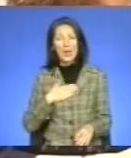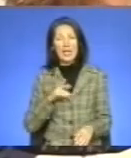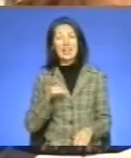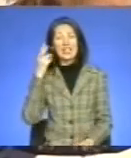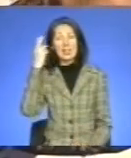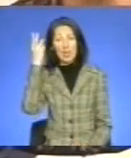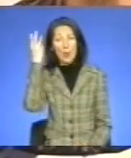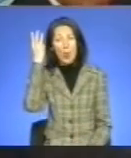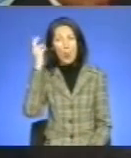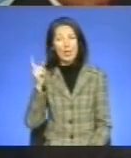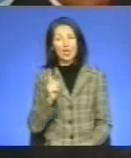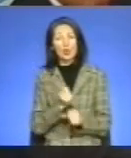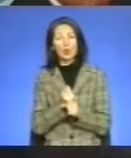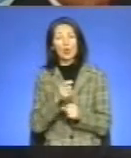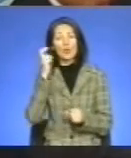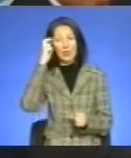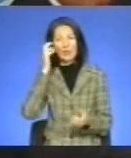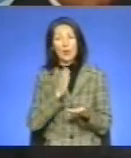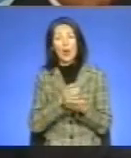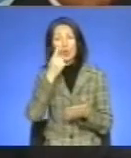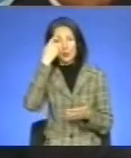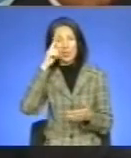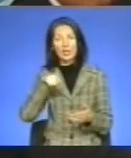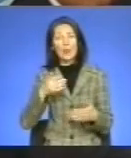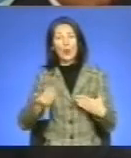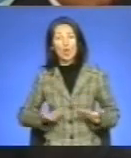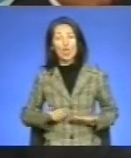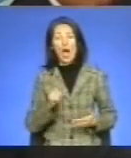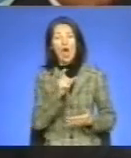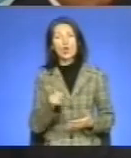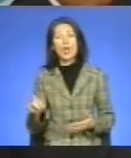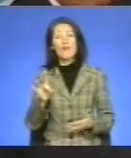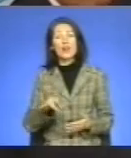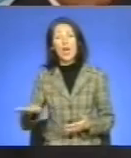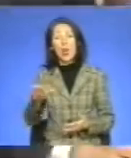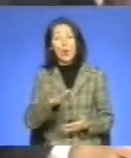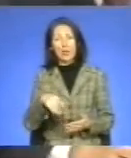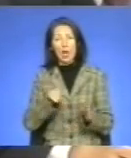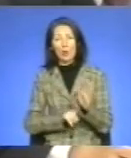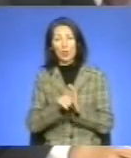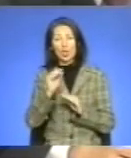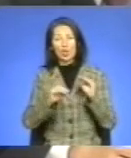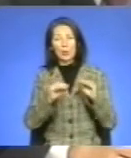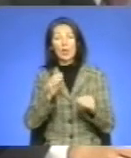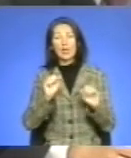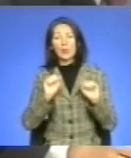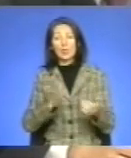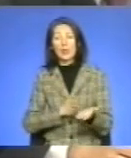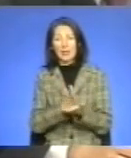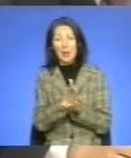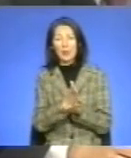Києві, повинні знати про життя людей в регіонах, а також почати розробляти можливі напрямки співпраці з представниками